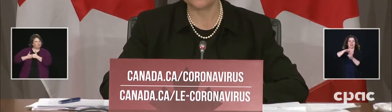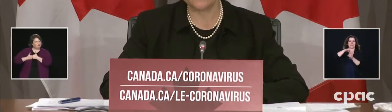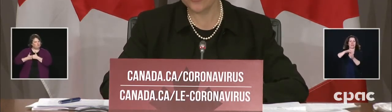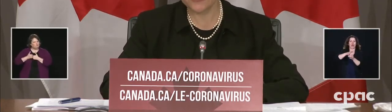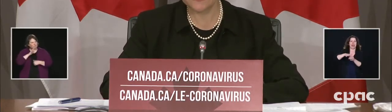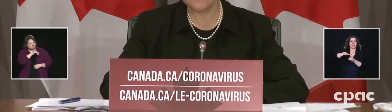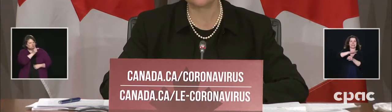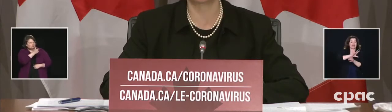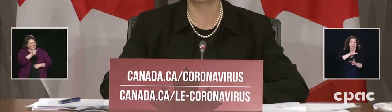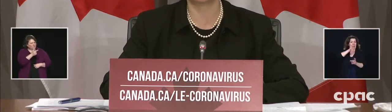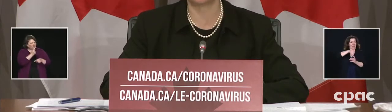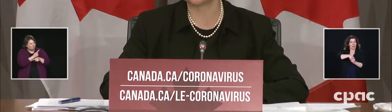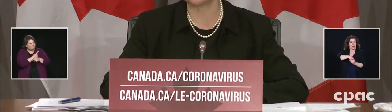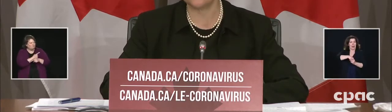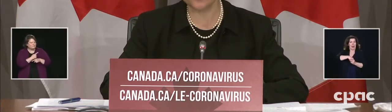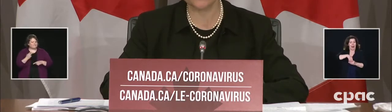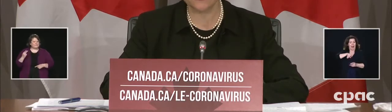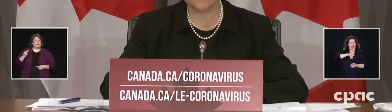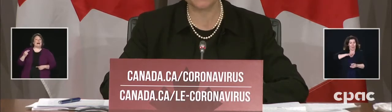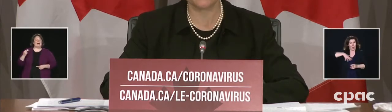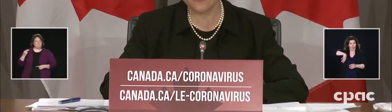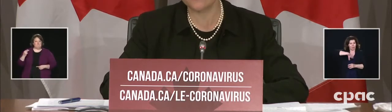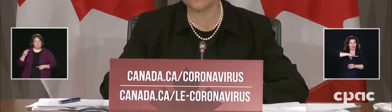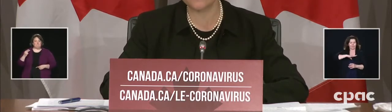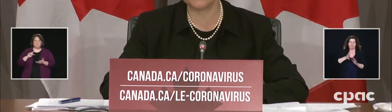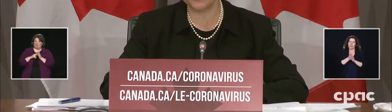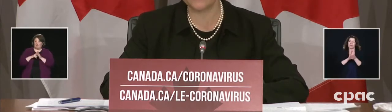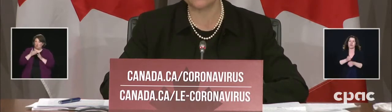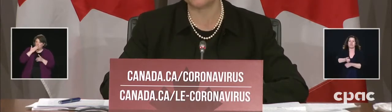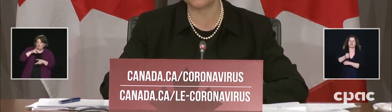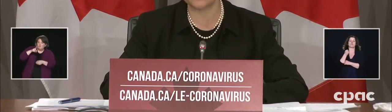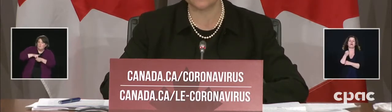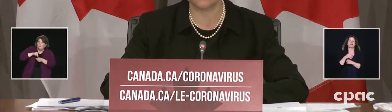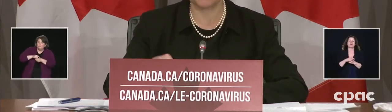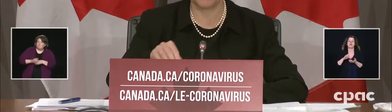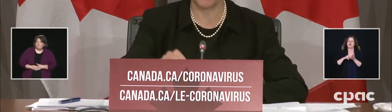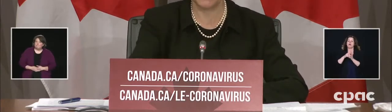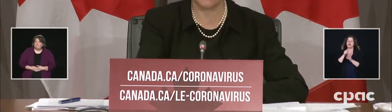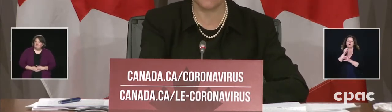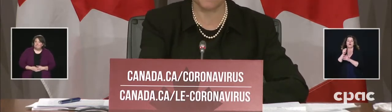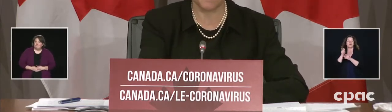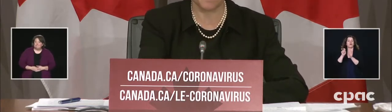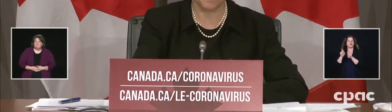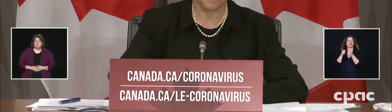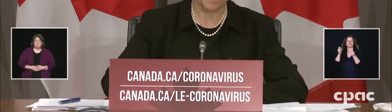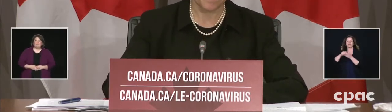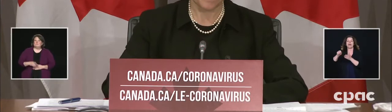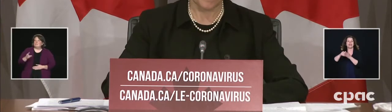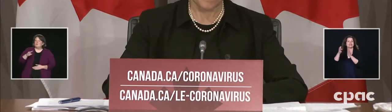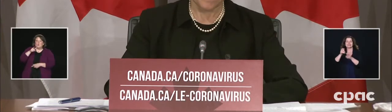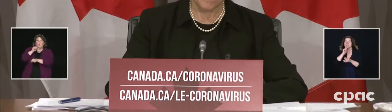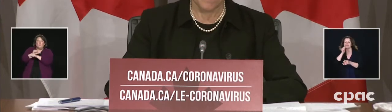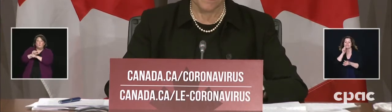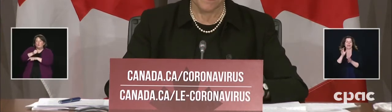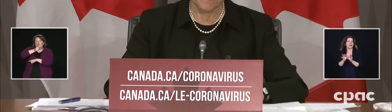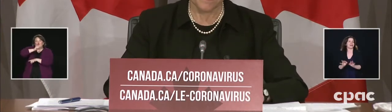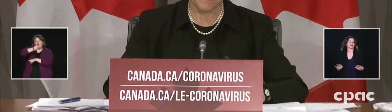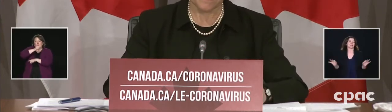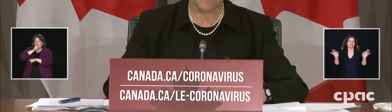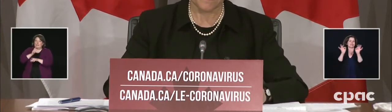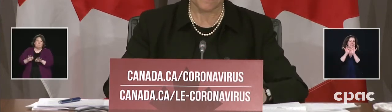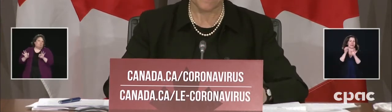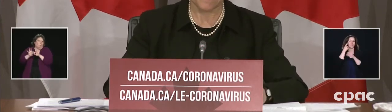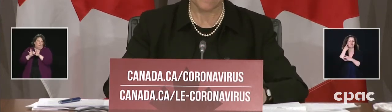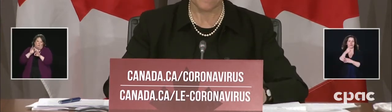plus fortes. Les journalistes et le journalisme est essentiel pour la démocratie. Merci. Lee, follow